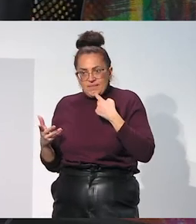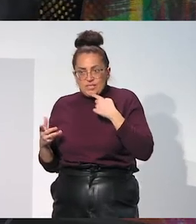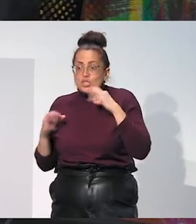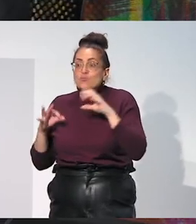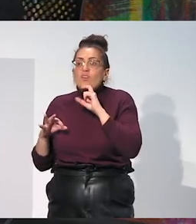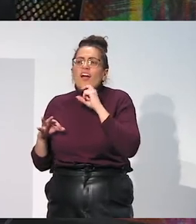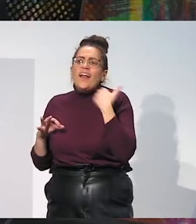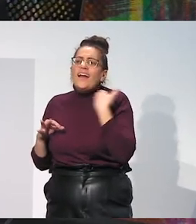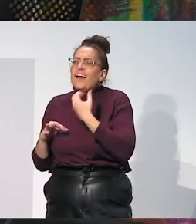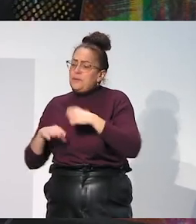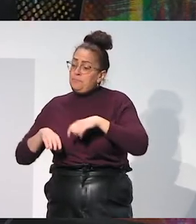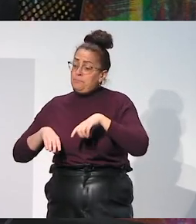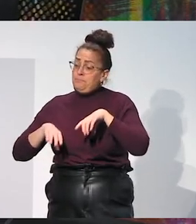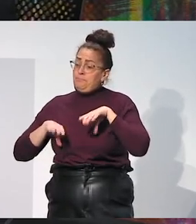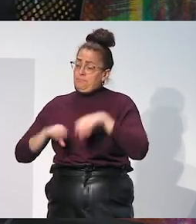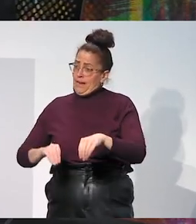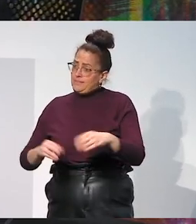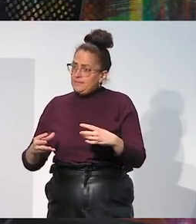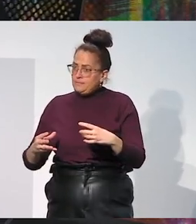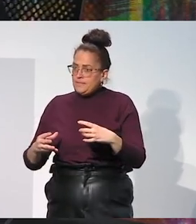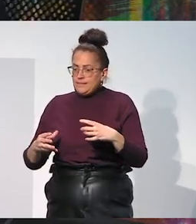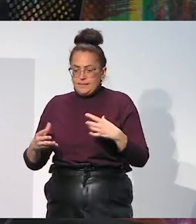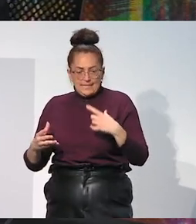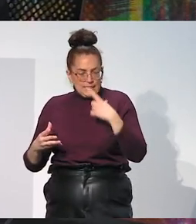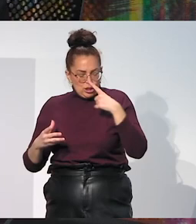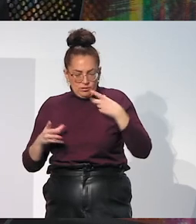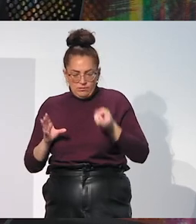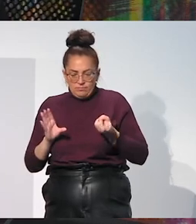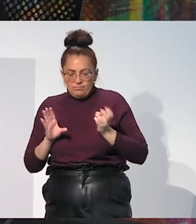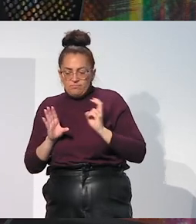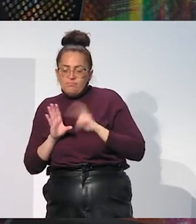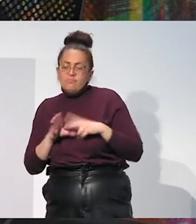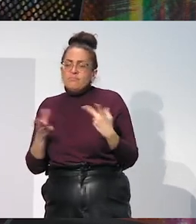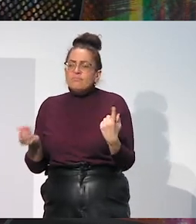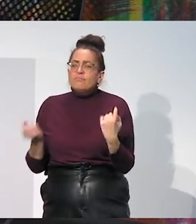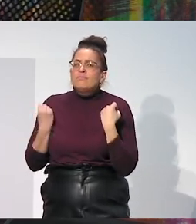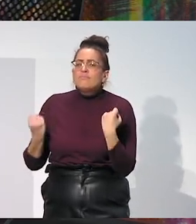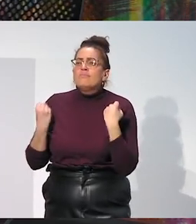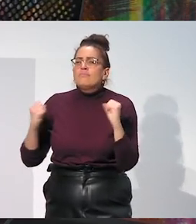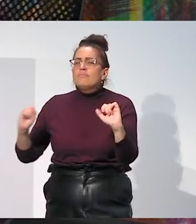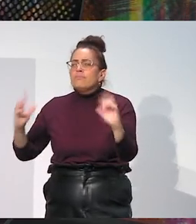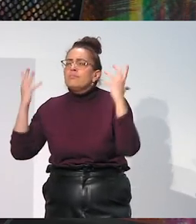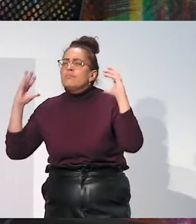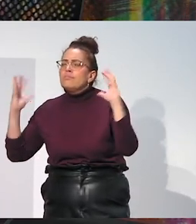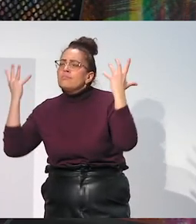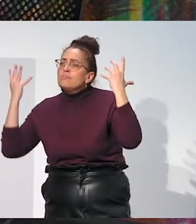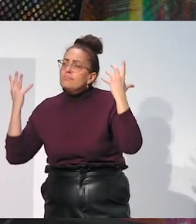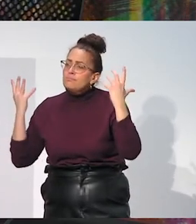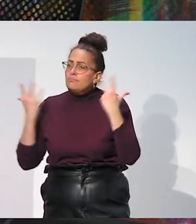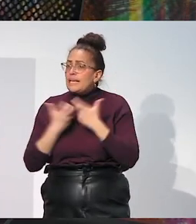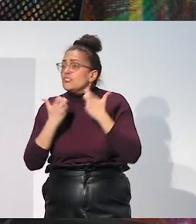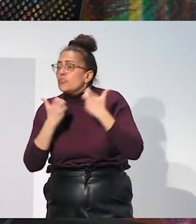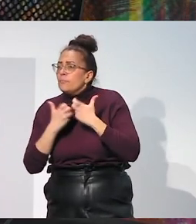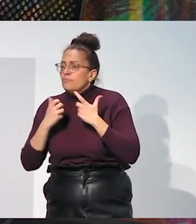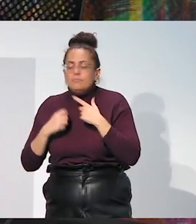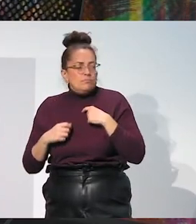rang, mais oui. En plus, c'est cet espace incroyable de liberté, prendre la voiture. Oui, alors, elle prend la voiture pour aller à la messe ou faire les